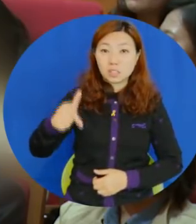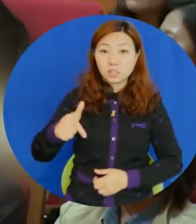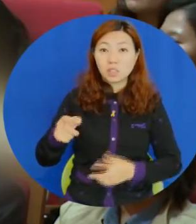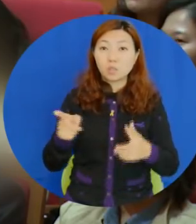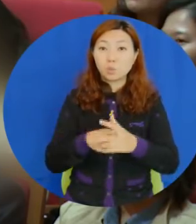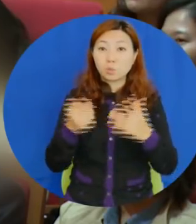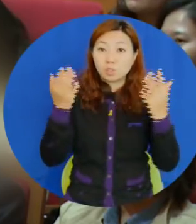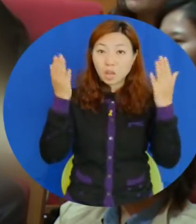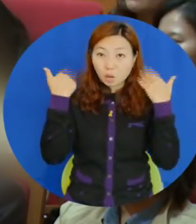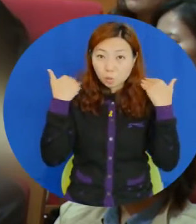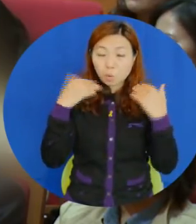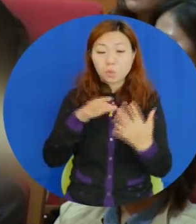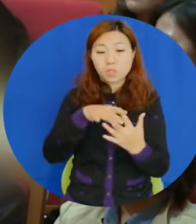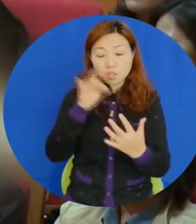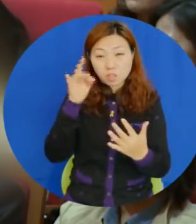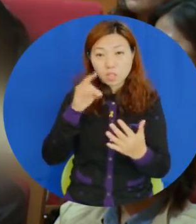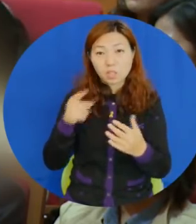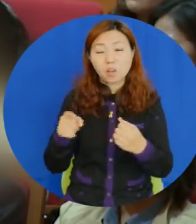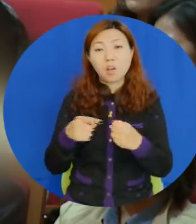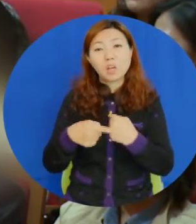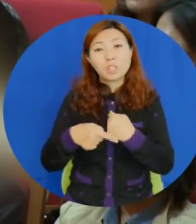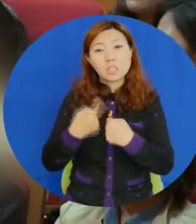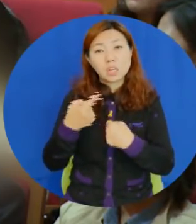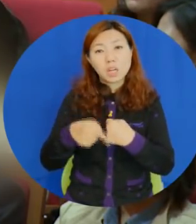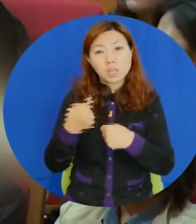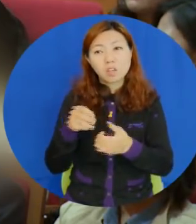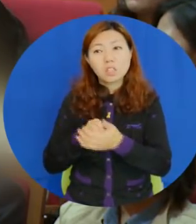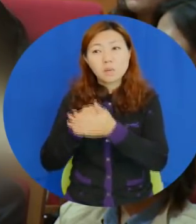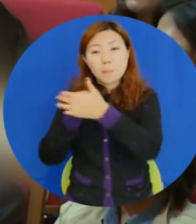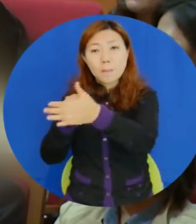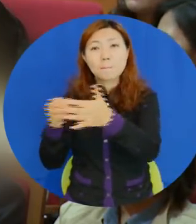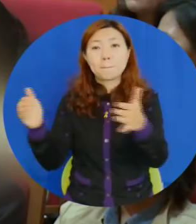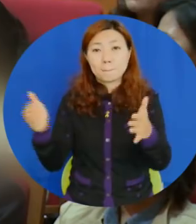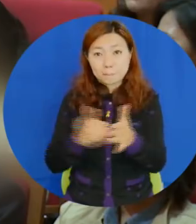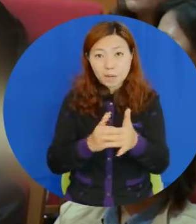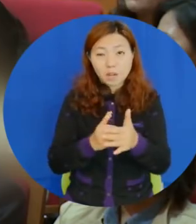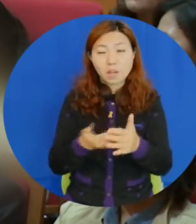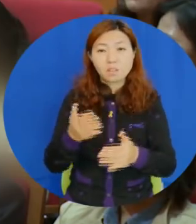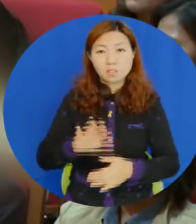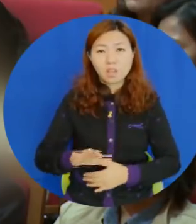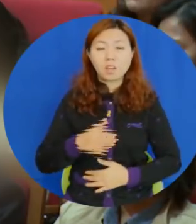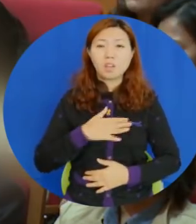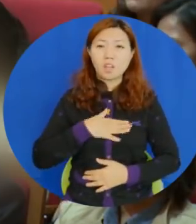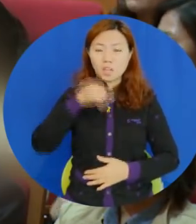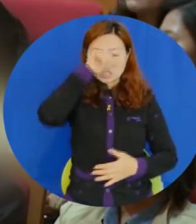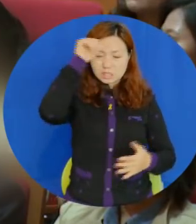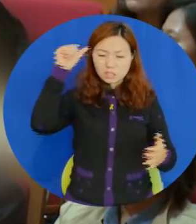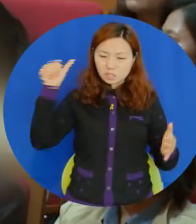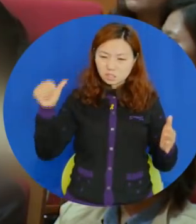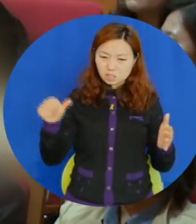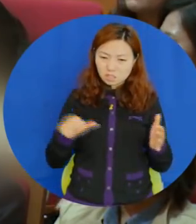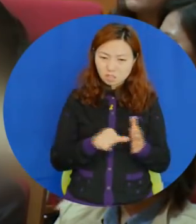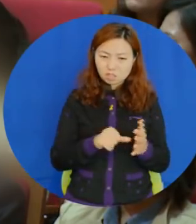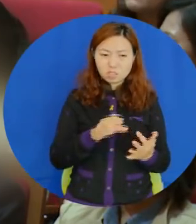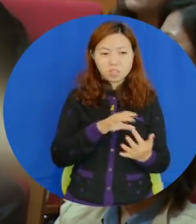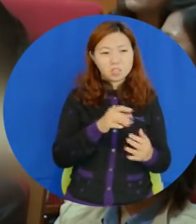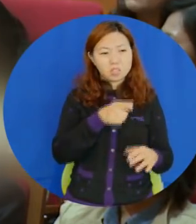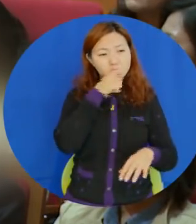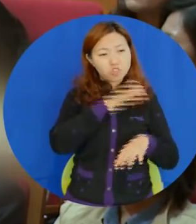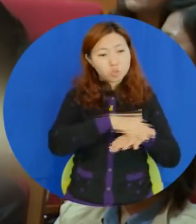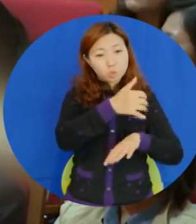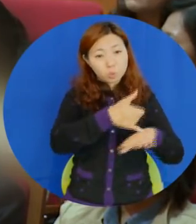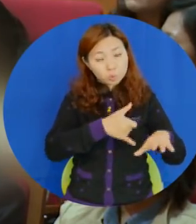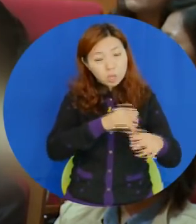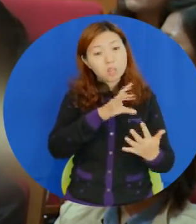혁신학교를, 네. 초등학교를 선택해서 지금 이사를 와서 1학년을 다니고 있는데, 나의